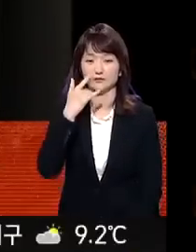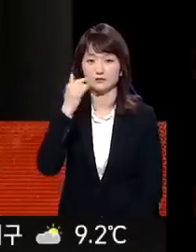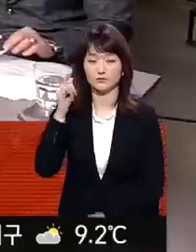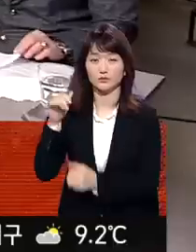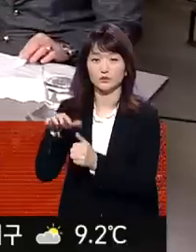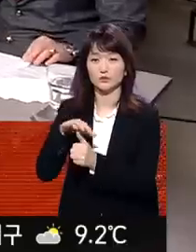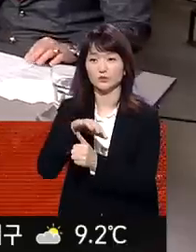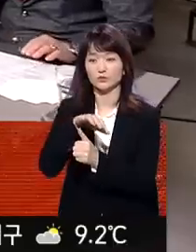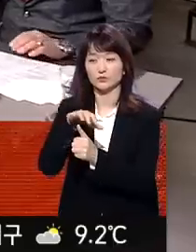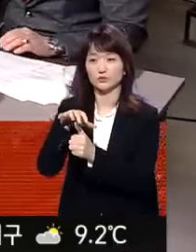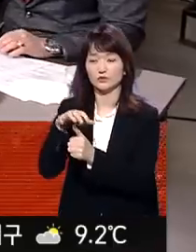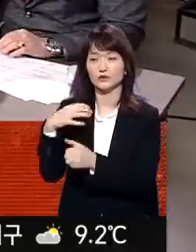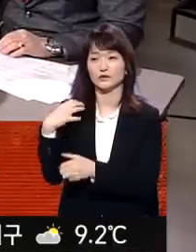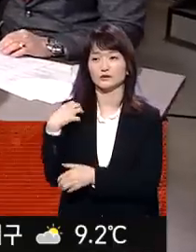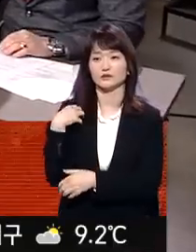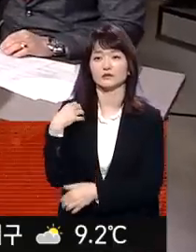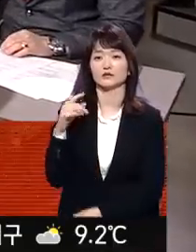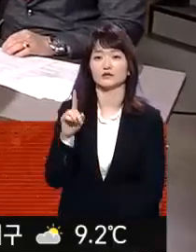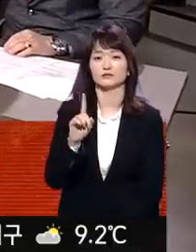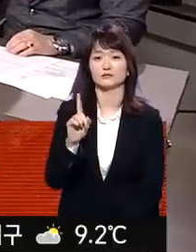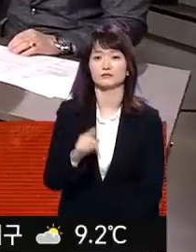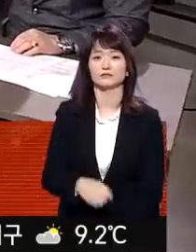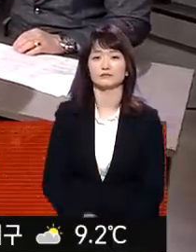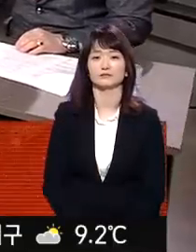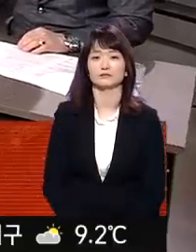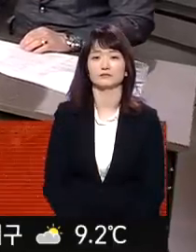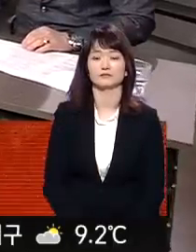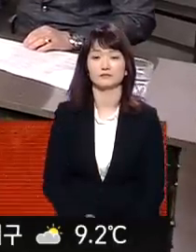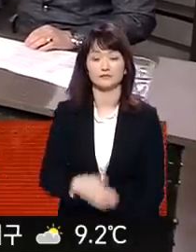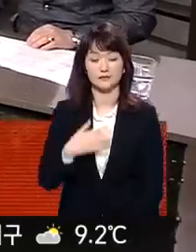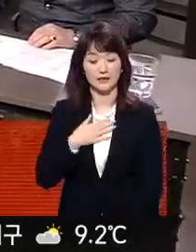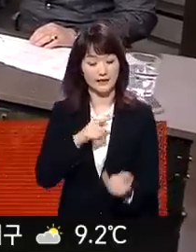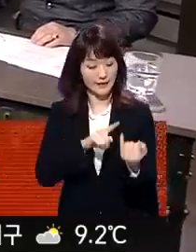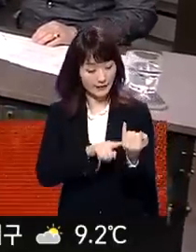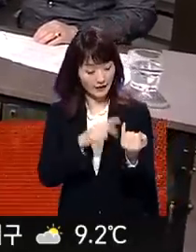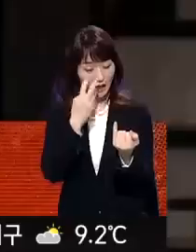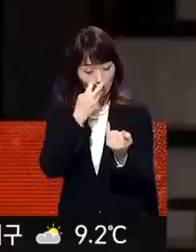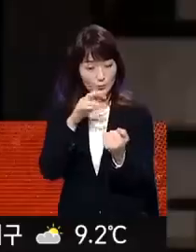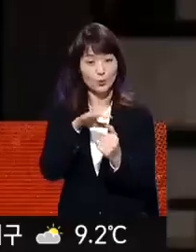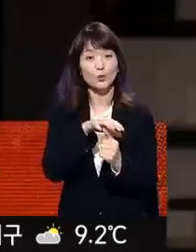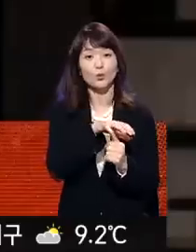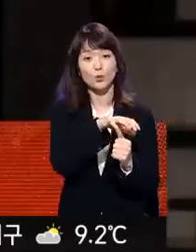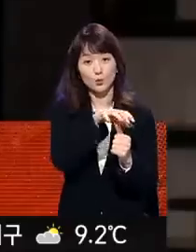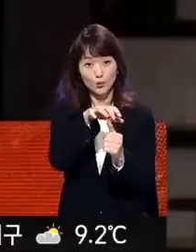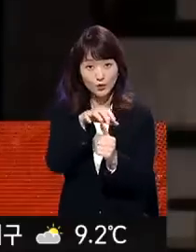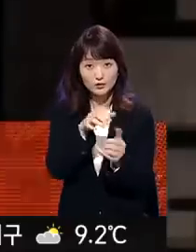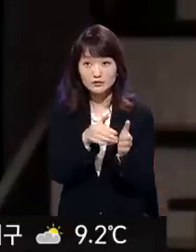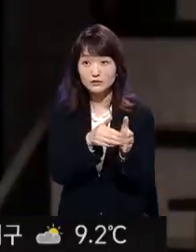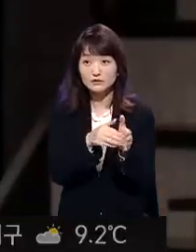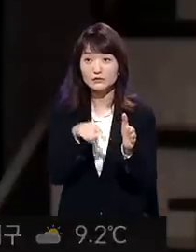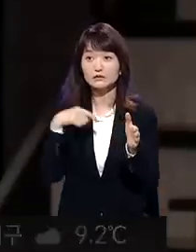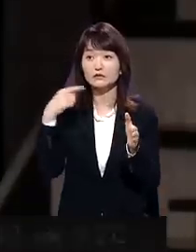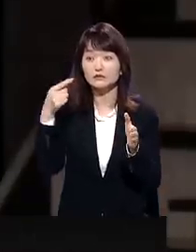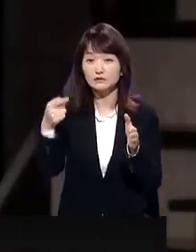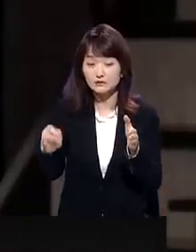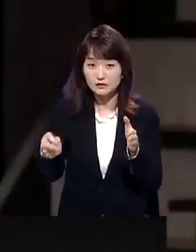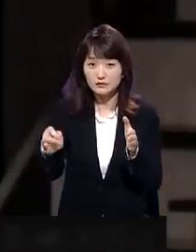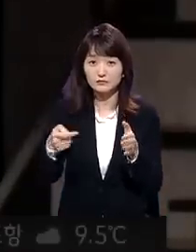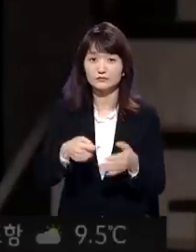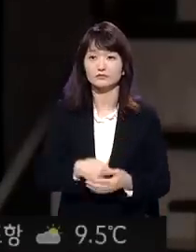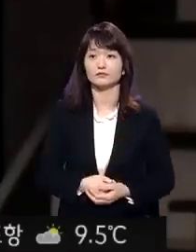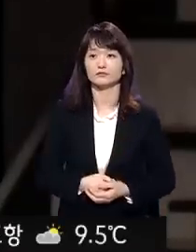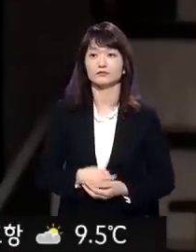아까 우리 저 앞에 저 CG에도 나왔지만 제일 처음에는 내가 너를 보호해 줄게 여기서 거치면 되는데 그 다음 단계로 한 단계 더